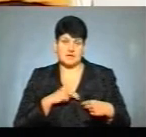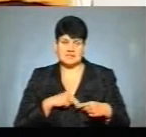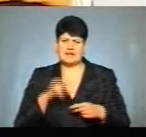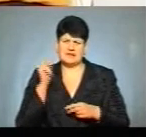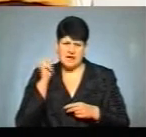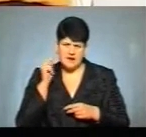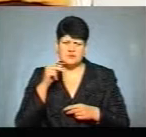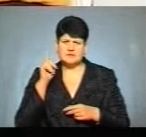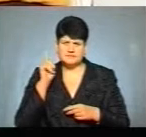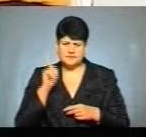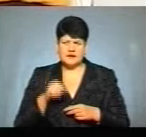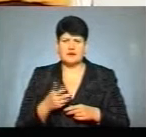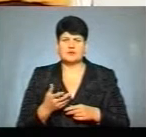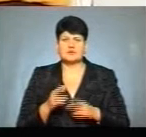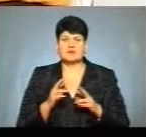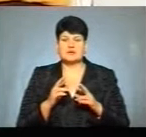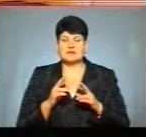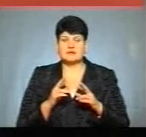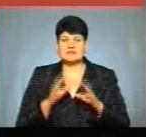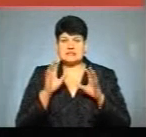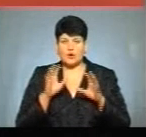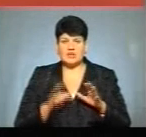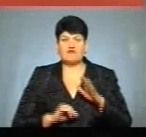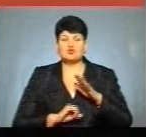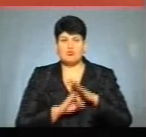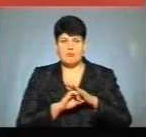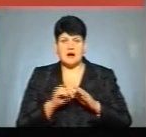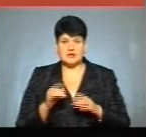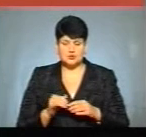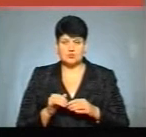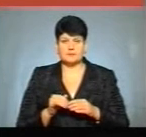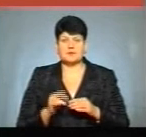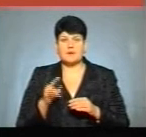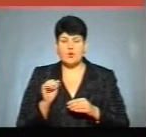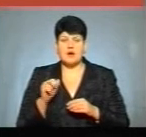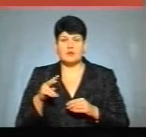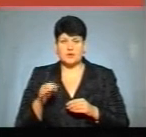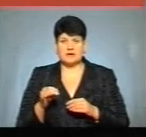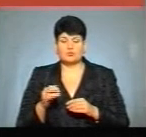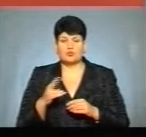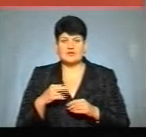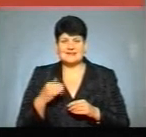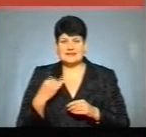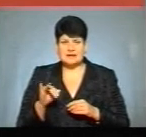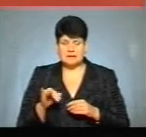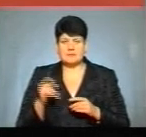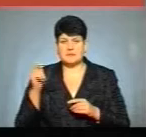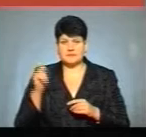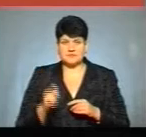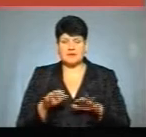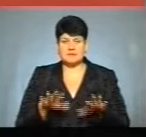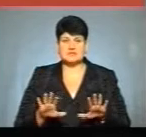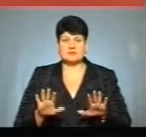навчені, освічені, знають законодавчу базу. По алгоритму дій, прибувши на місце